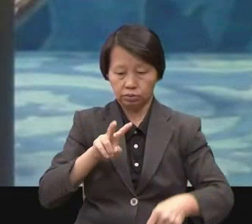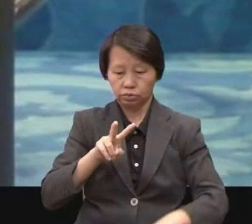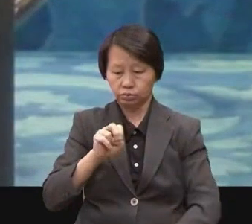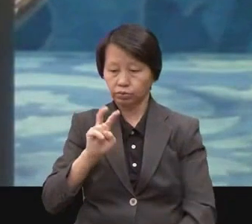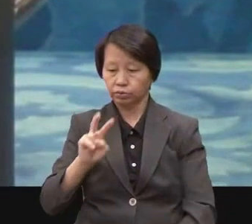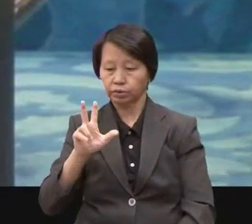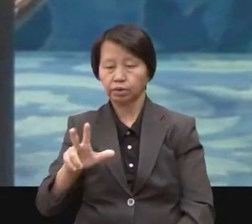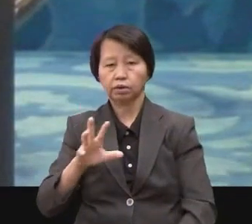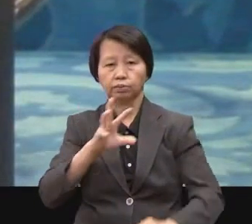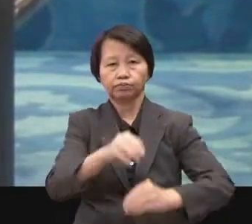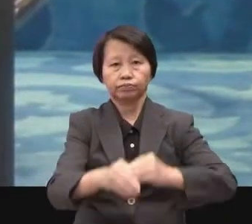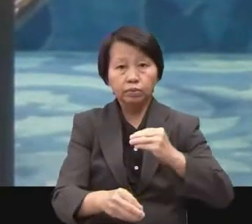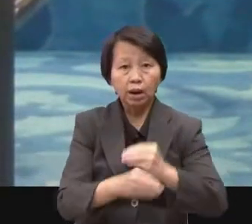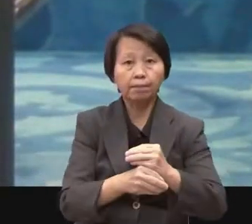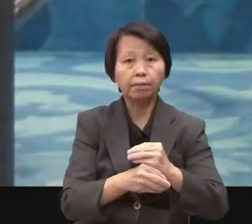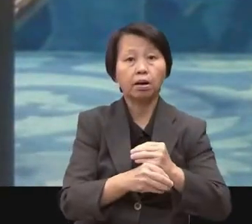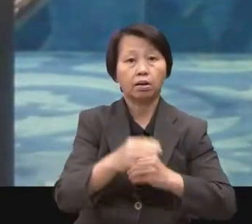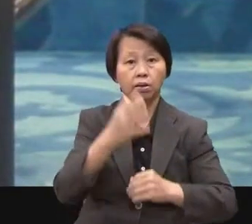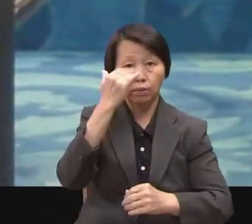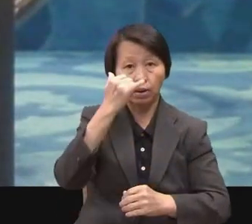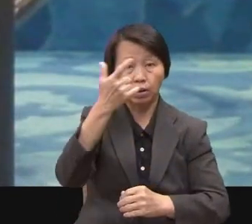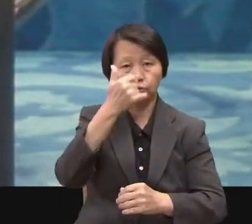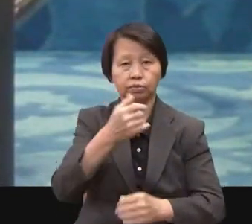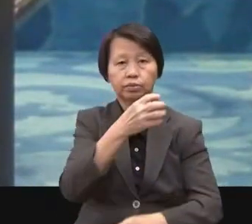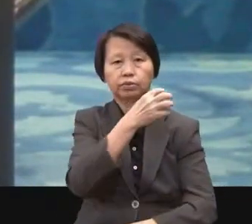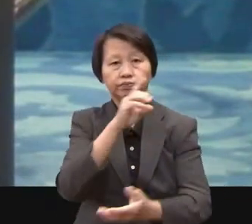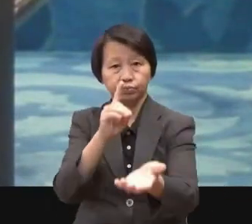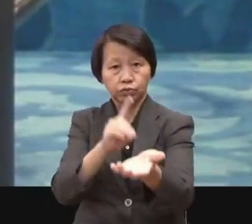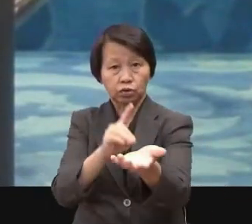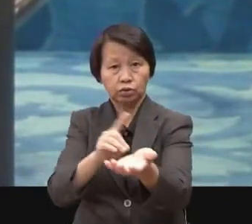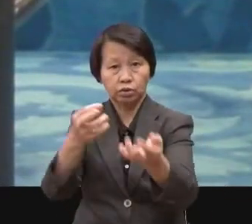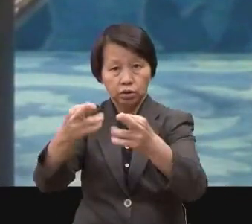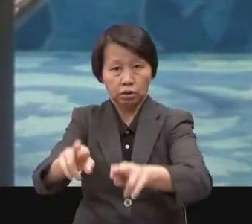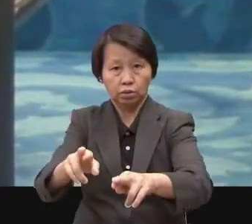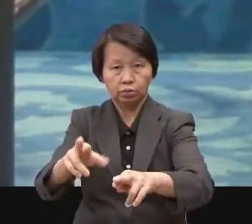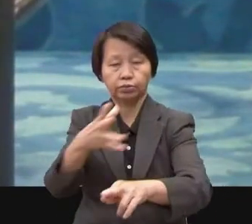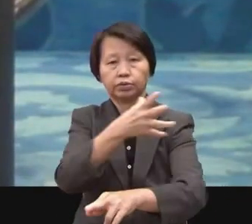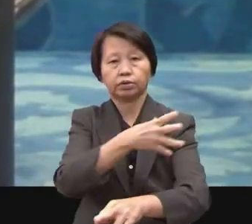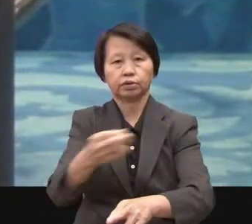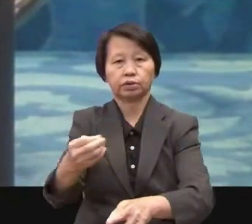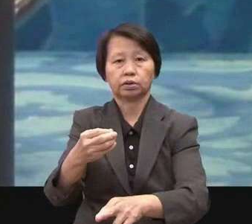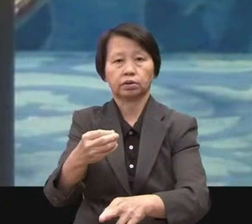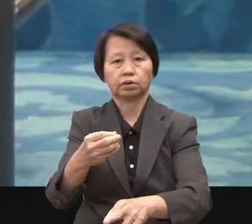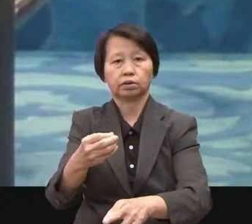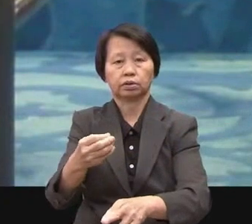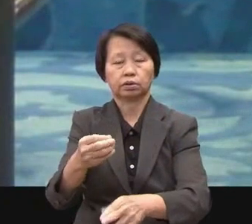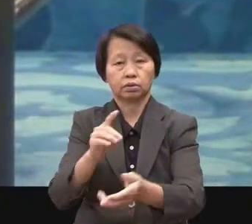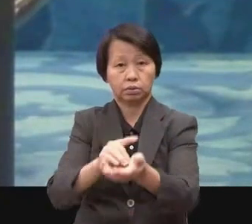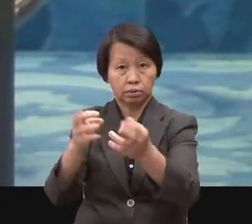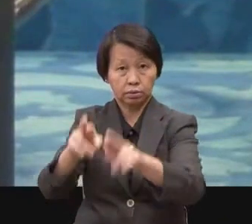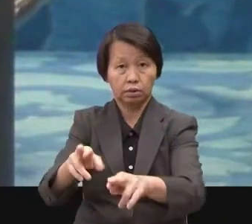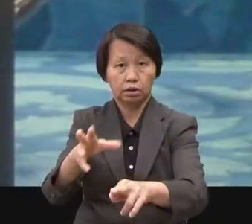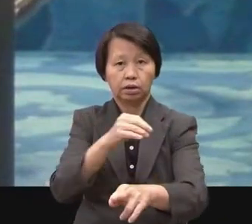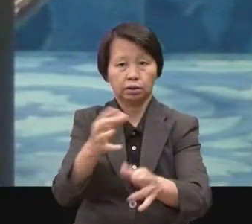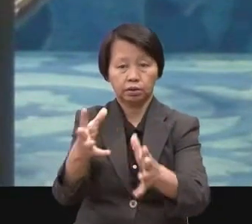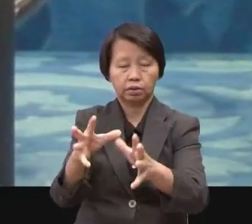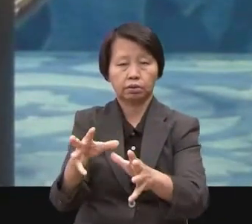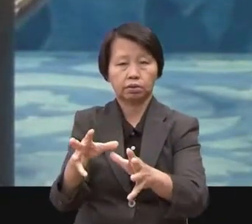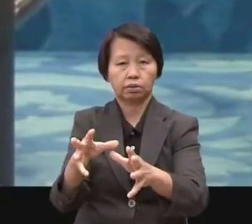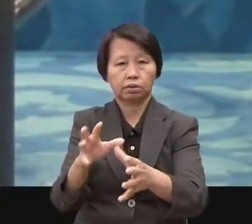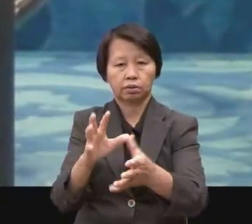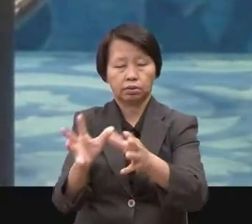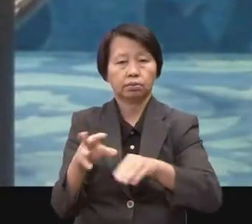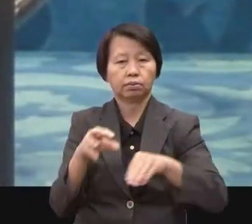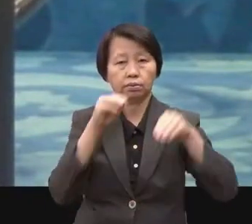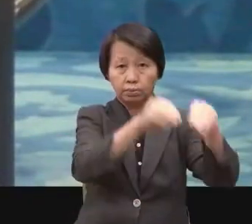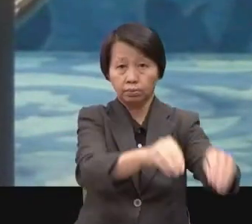tambahan karena dokter kontrak dan juga penyerapan menjadi